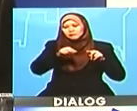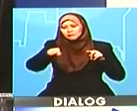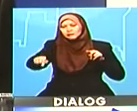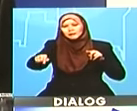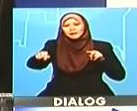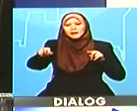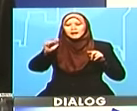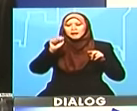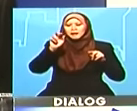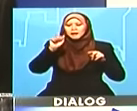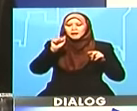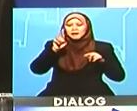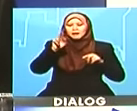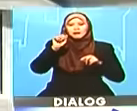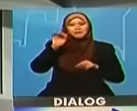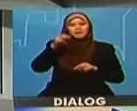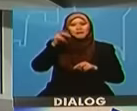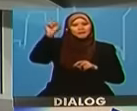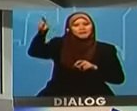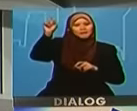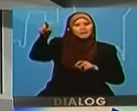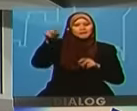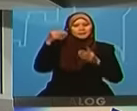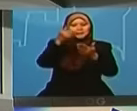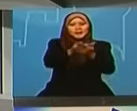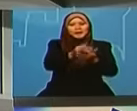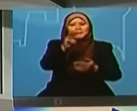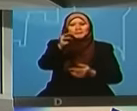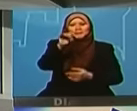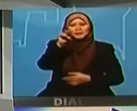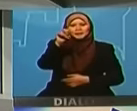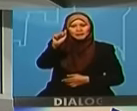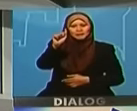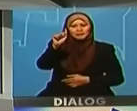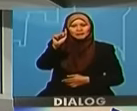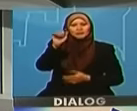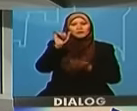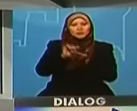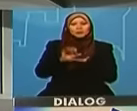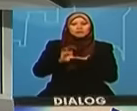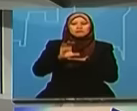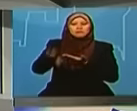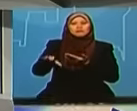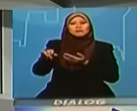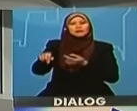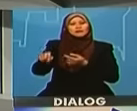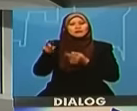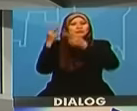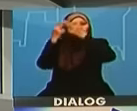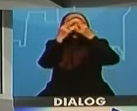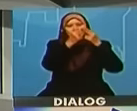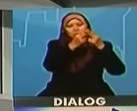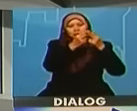Mina. Kalau saya pergi haji tahun ni, saya tengok je. Itu imbalan daripada pelaburan Petro Saudi. Jadi bila